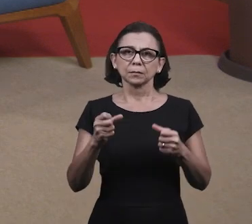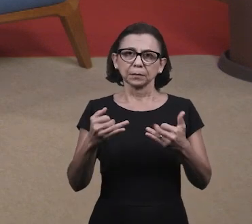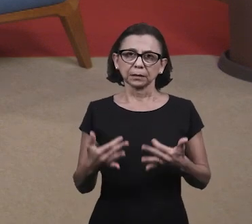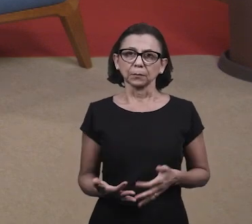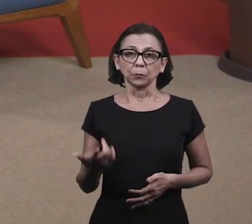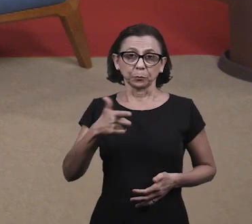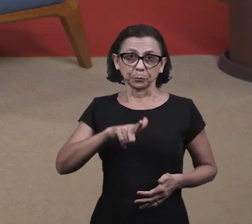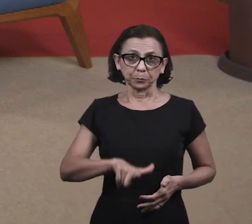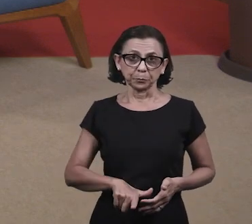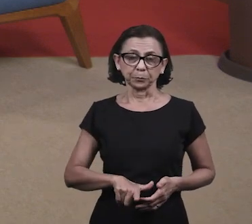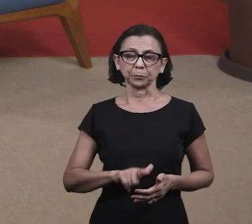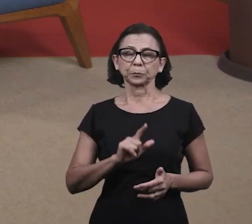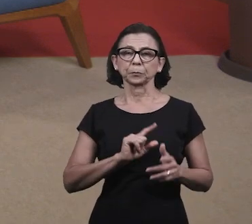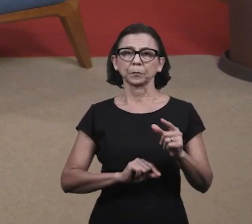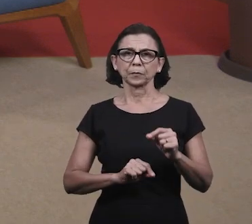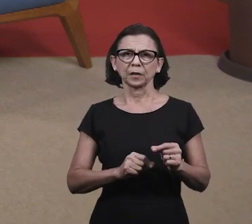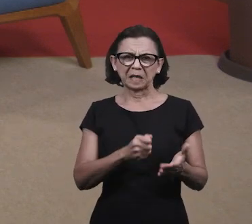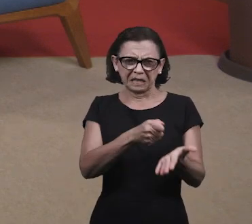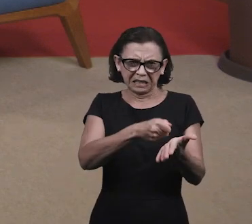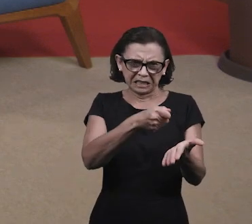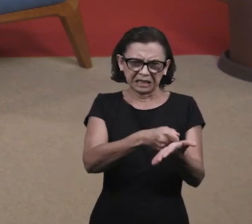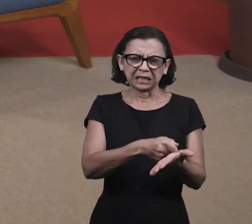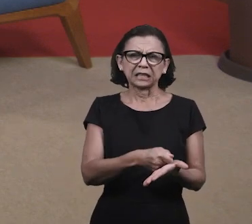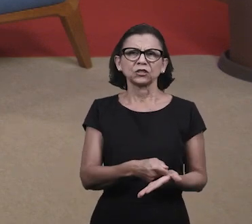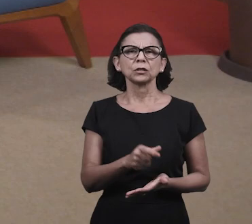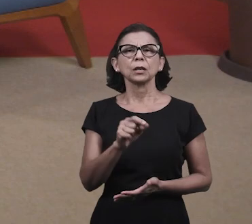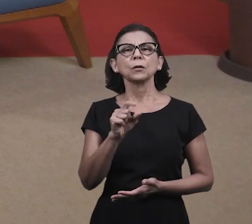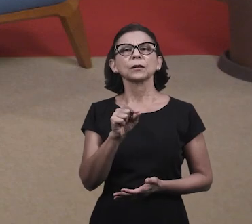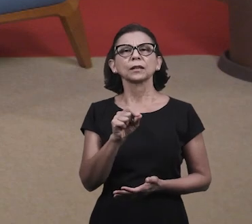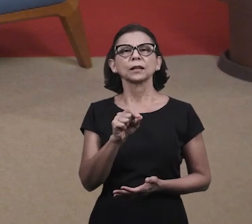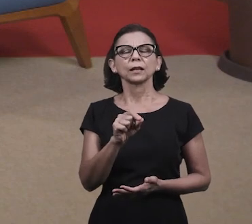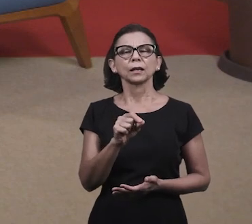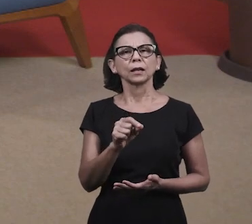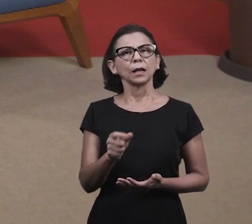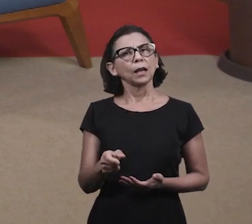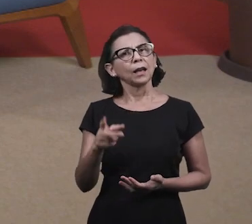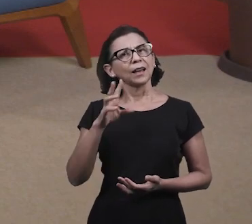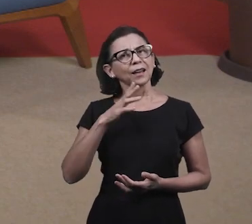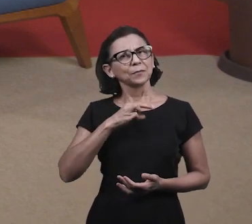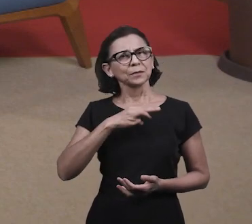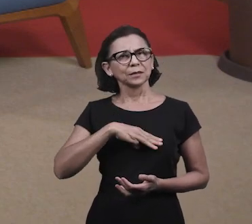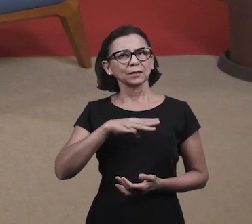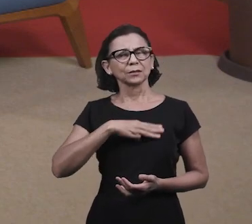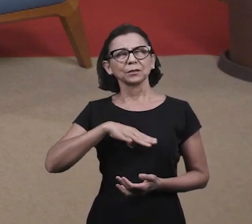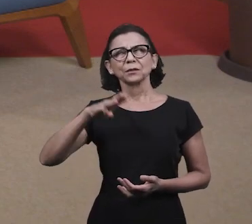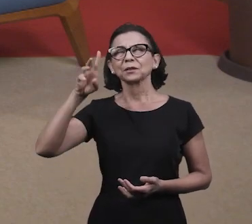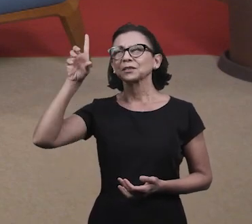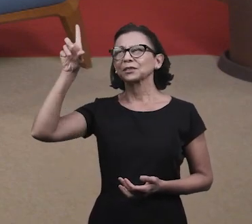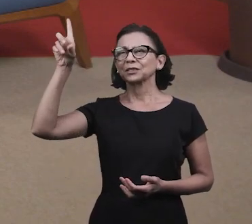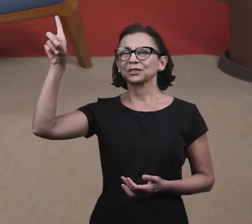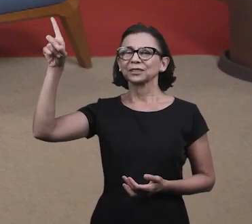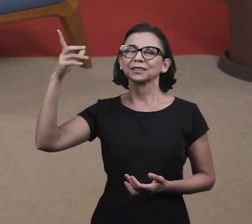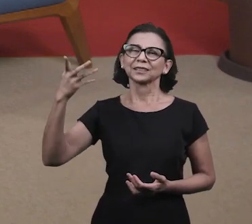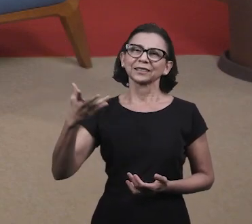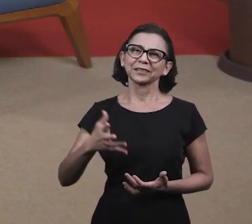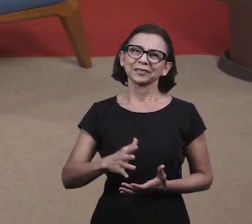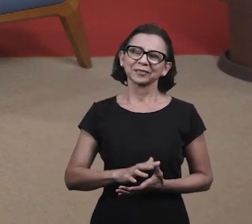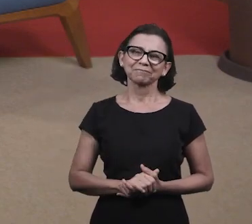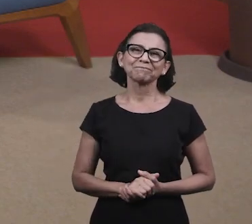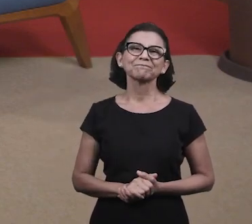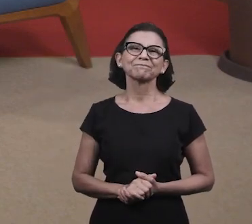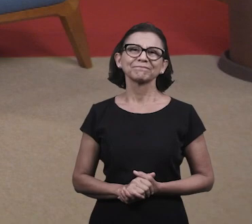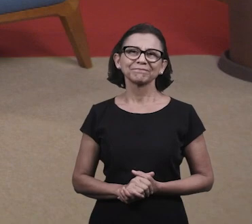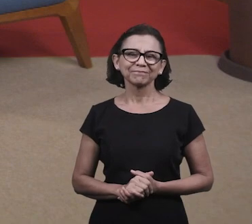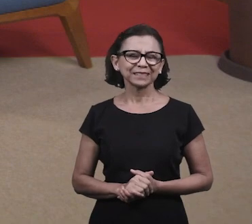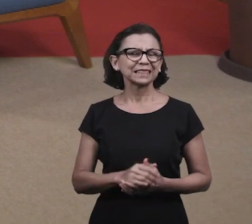quelques personnes peuvent trouver étrange cette expression, force-les à entrer. Mais cela, c'est l'expression de la miséricorde de Dieu. C'est